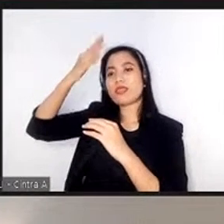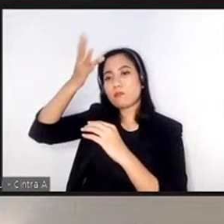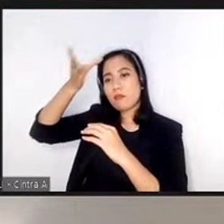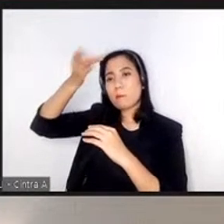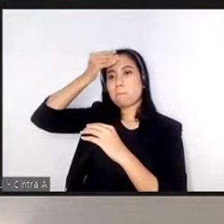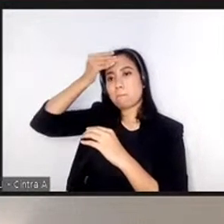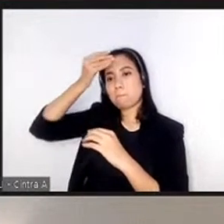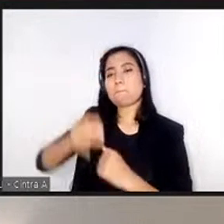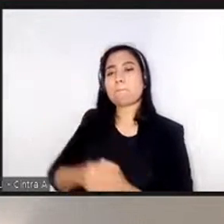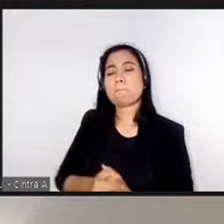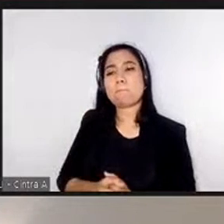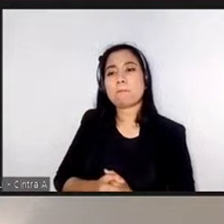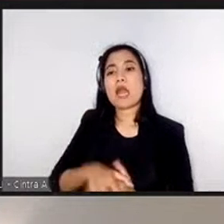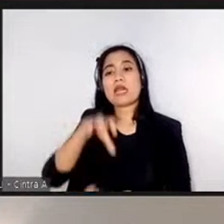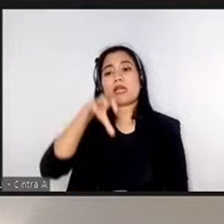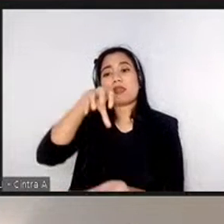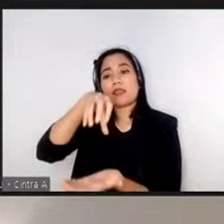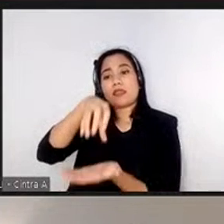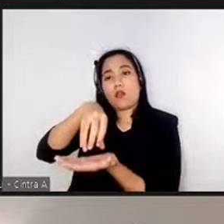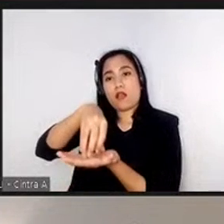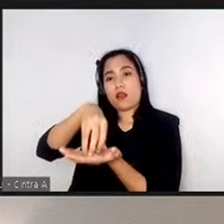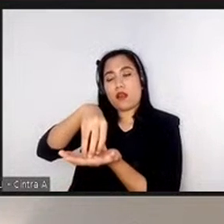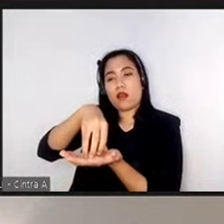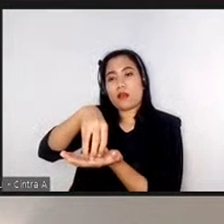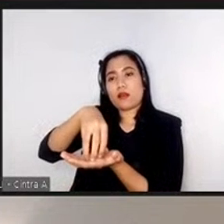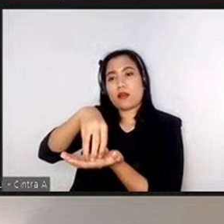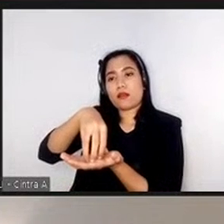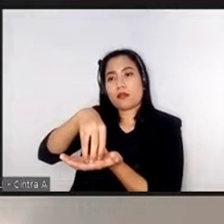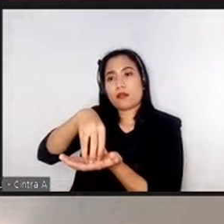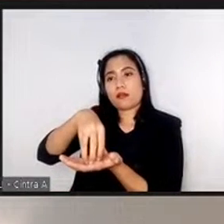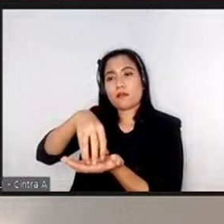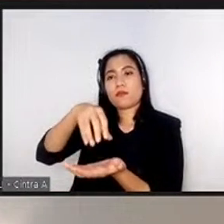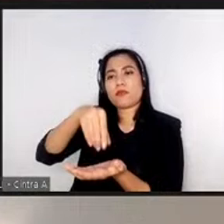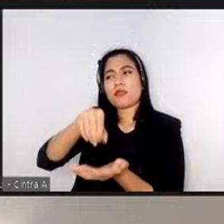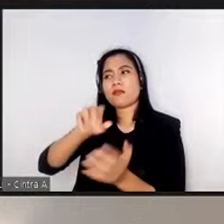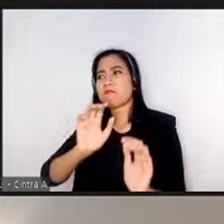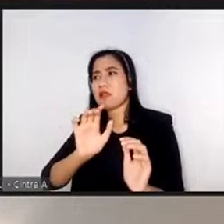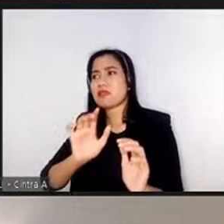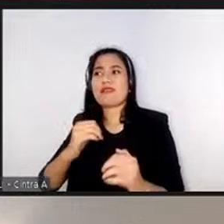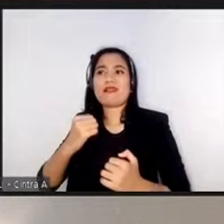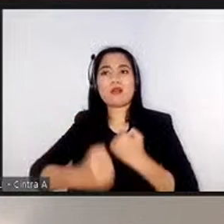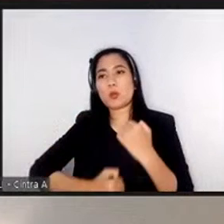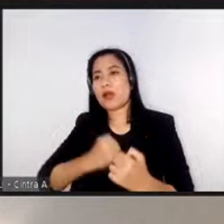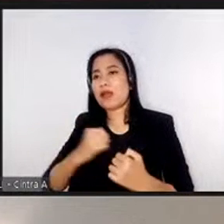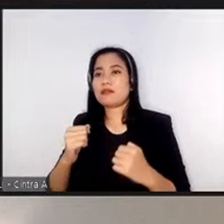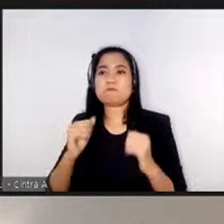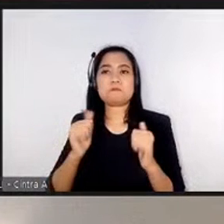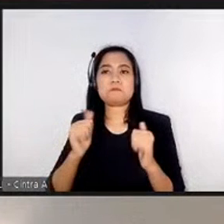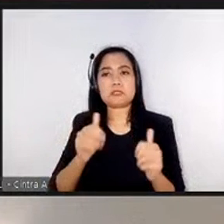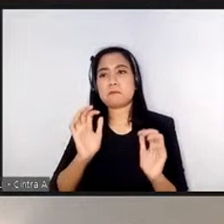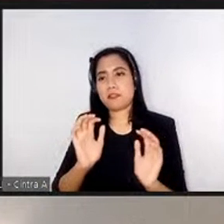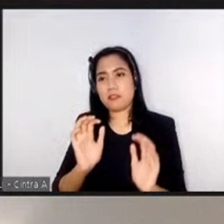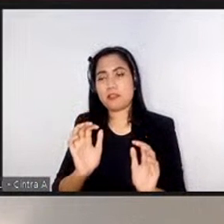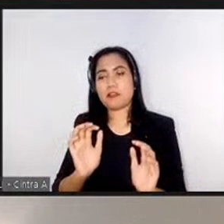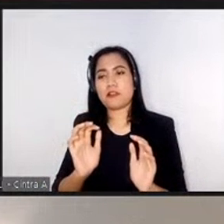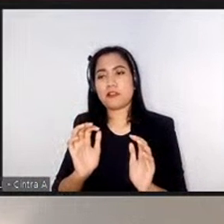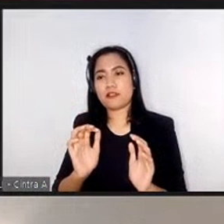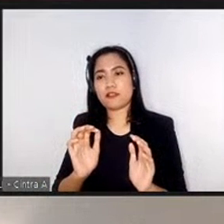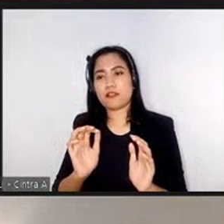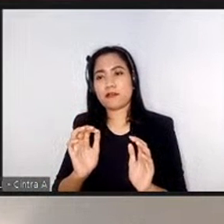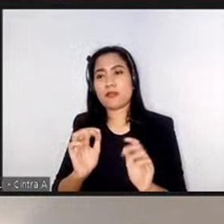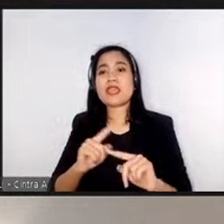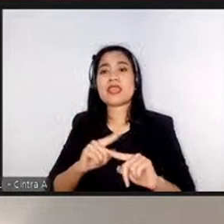di tingkat lokal jadi banyak yang bisa dilakukan untuk Melak tapi